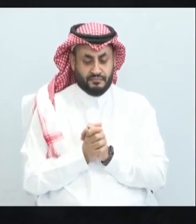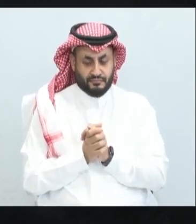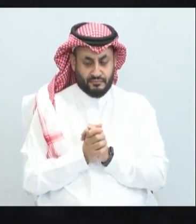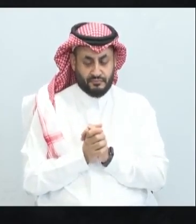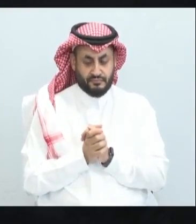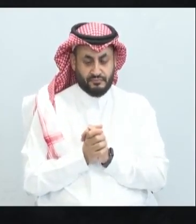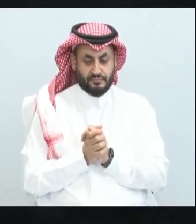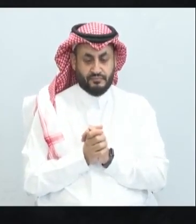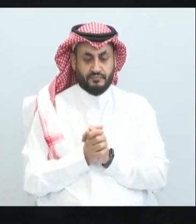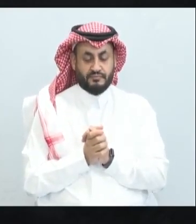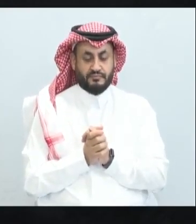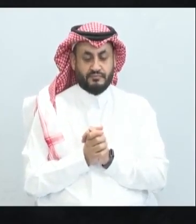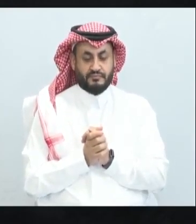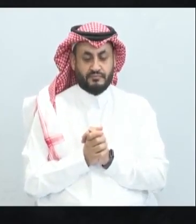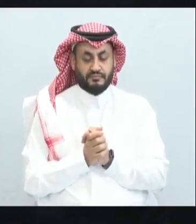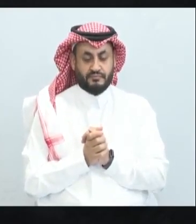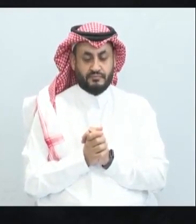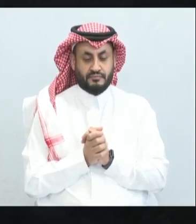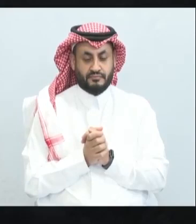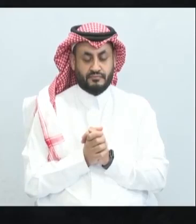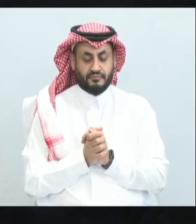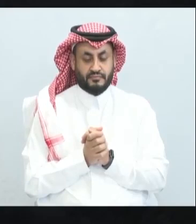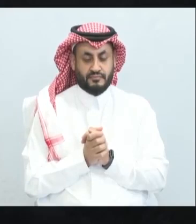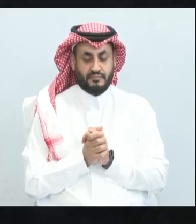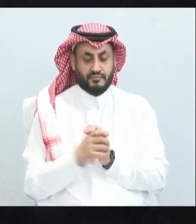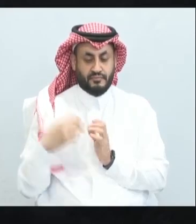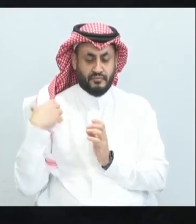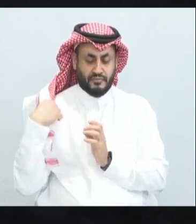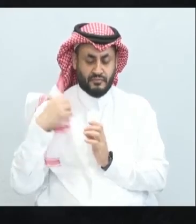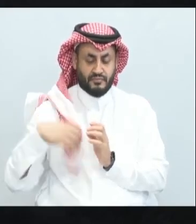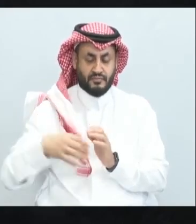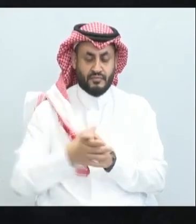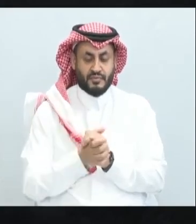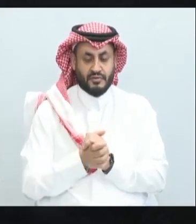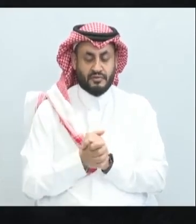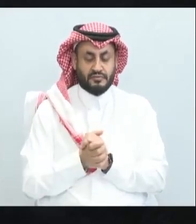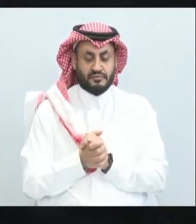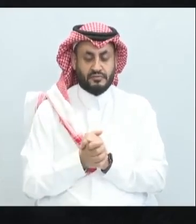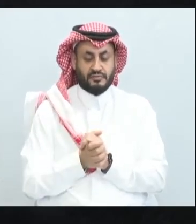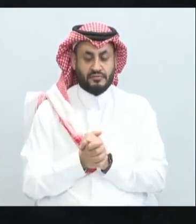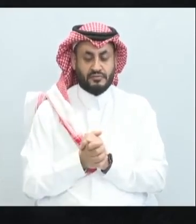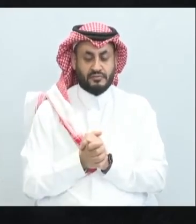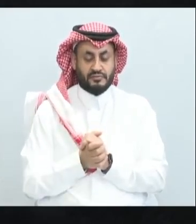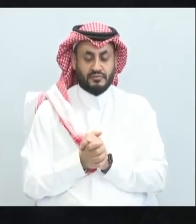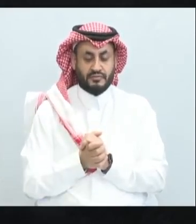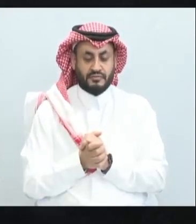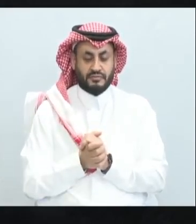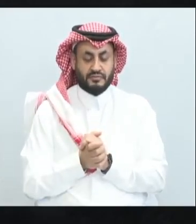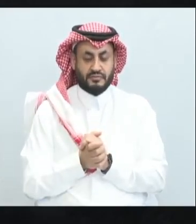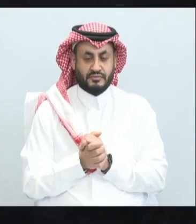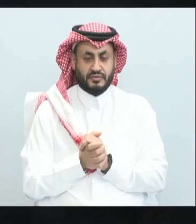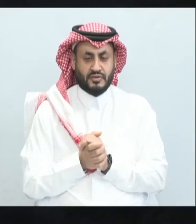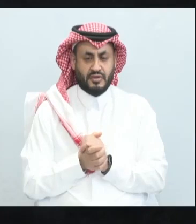والا فهو الافضل انه يوتر في اخر الليل ويكثر من الدعاء لله سبحانه وتعالى فان لم يستطع